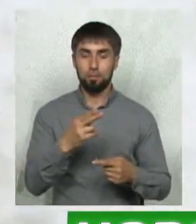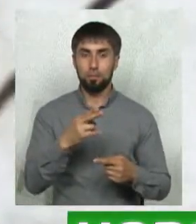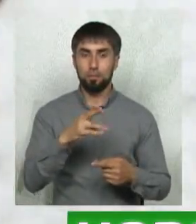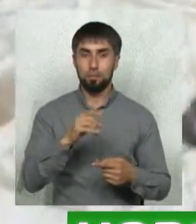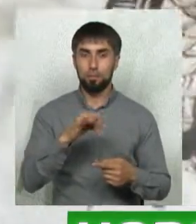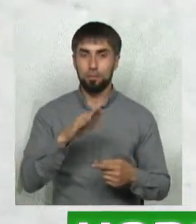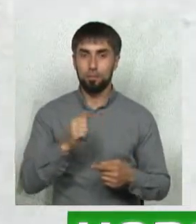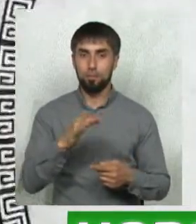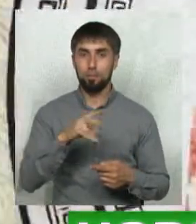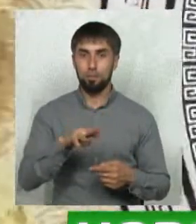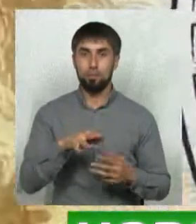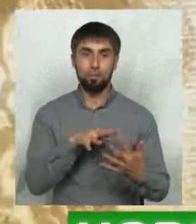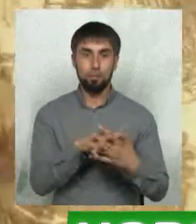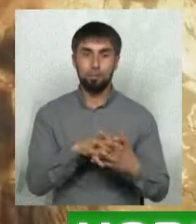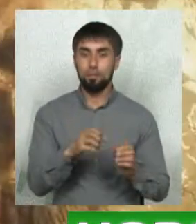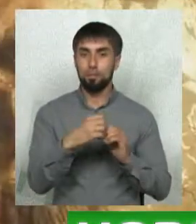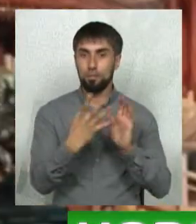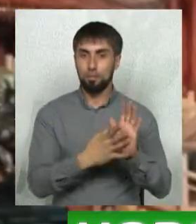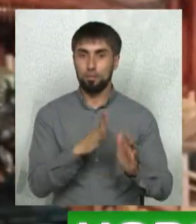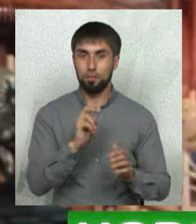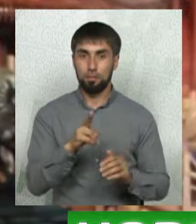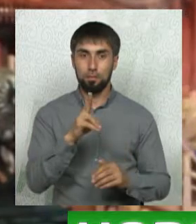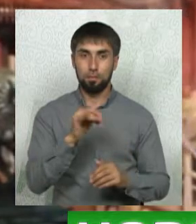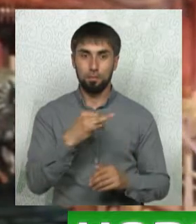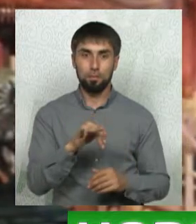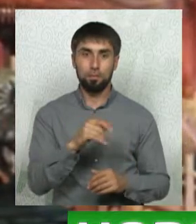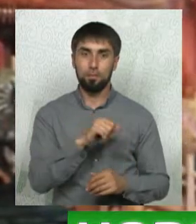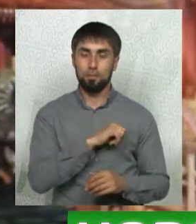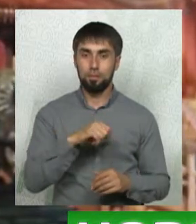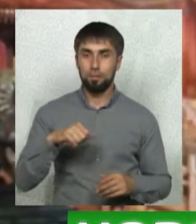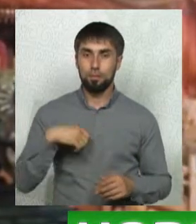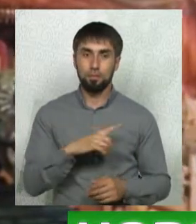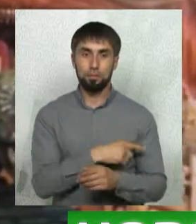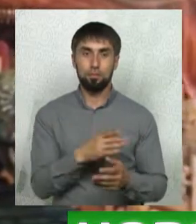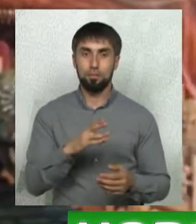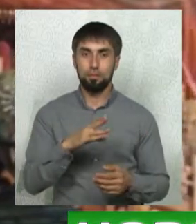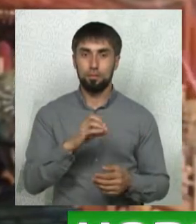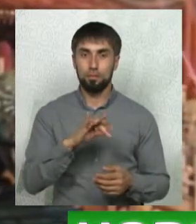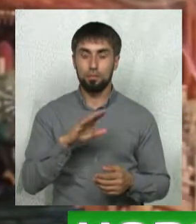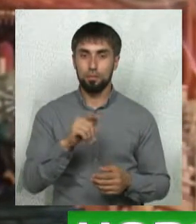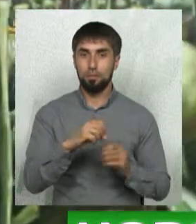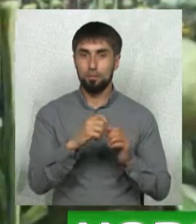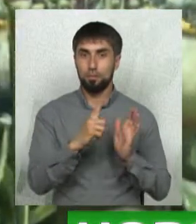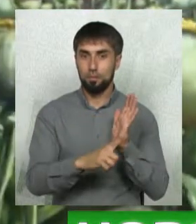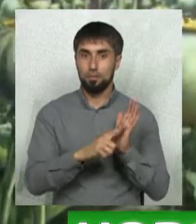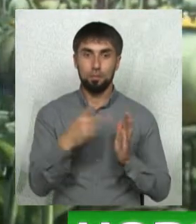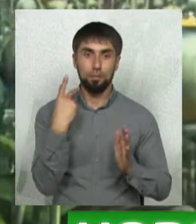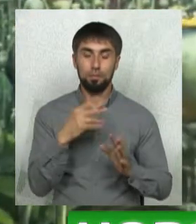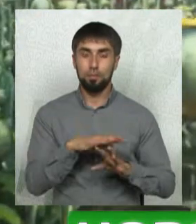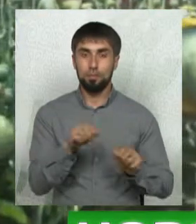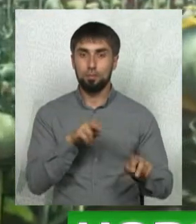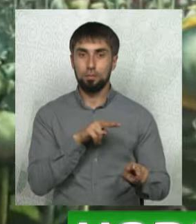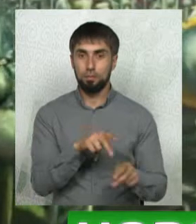катастрофой – опиумная война. 19 век. Китай – одна из самых сильнейших держав. Однако в 70-х англичане взяли под